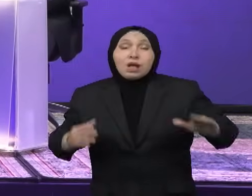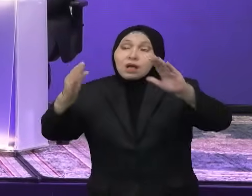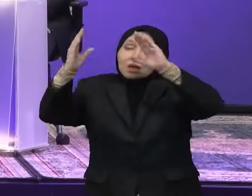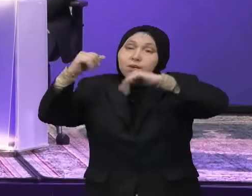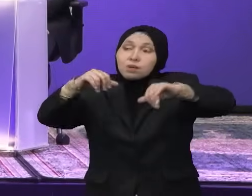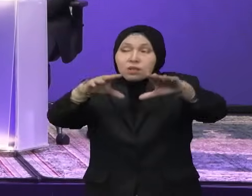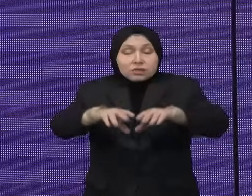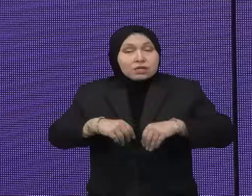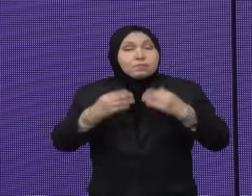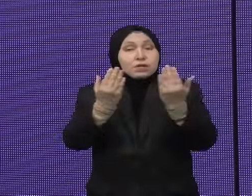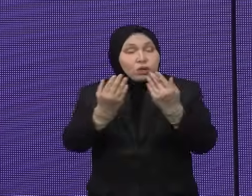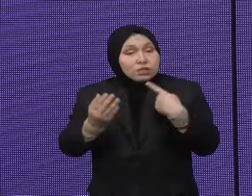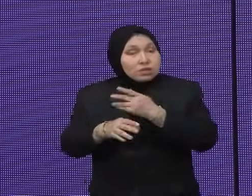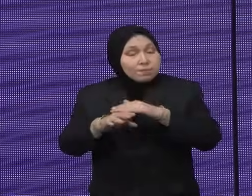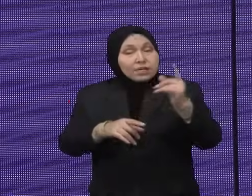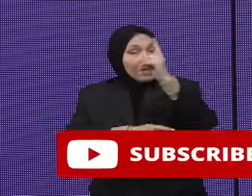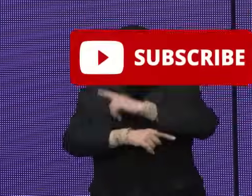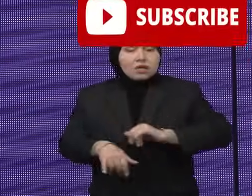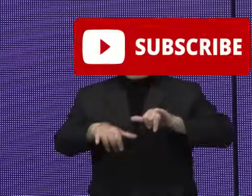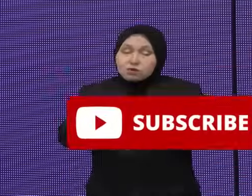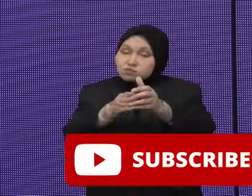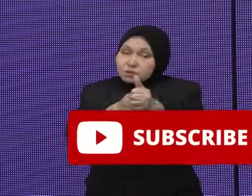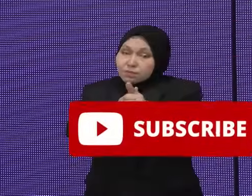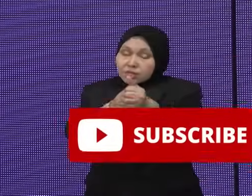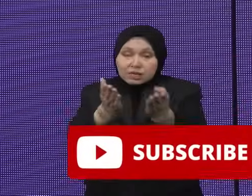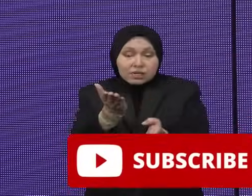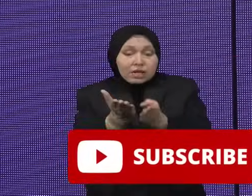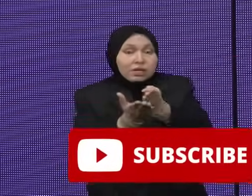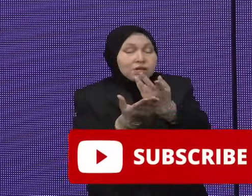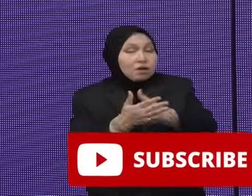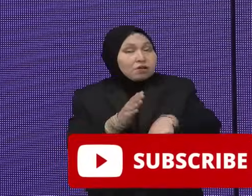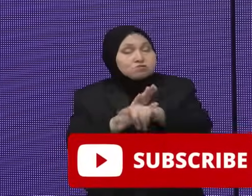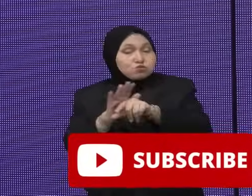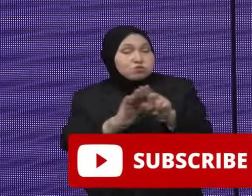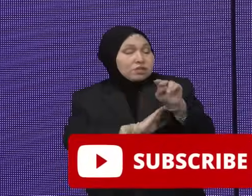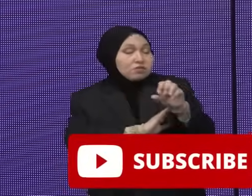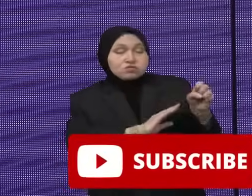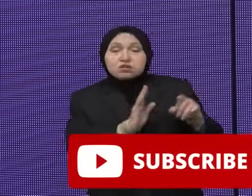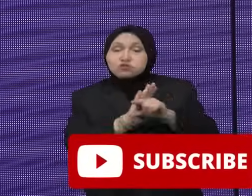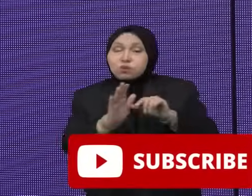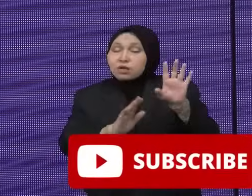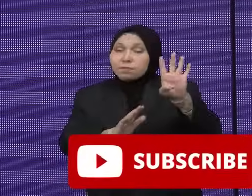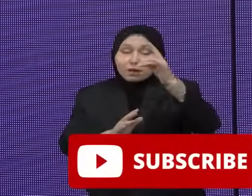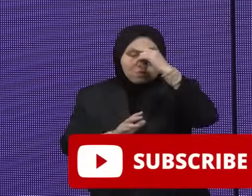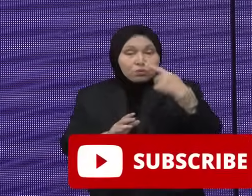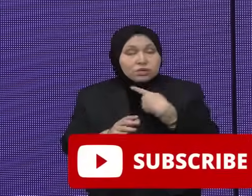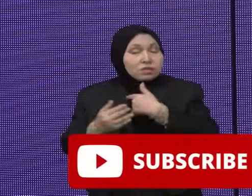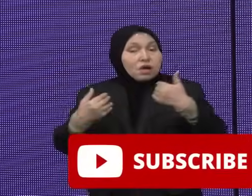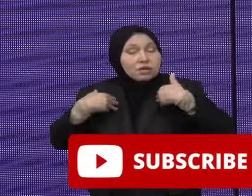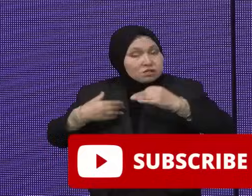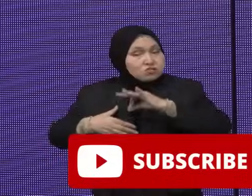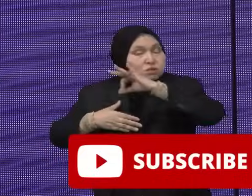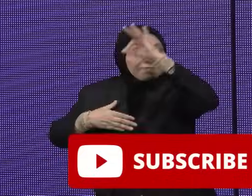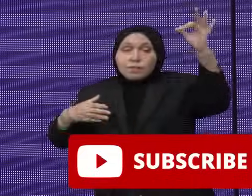Allah mengkabulkan doa kita pada hari ini dan terus kita dipimpin hidayah daripada surah An-Nisa, surah yang keempat, untuk kita mempunyai semangat